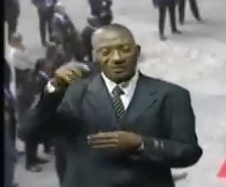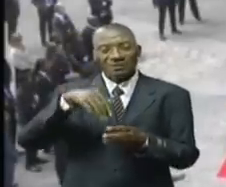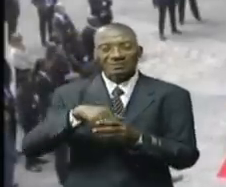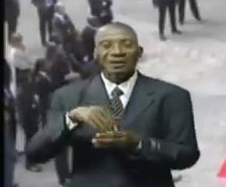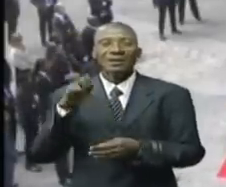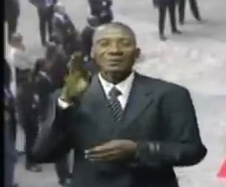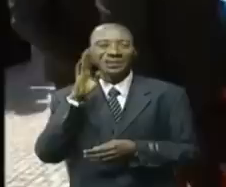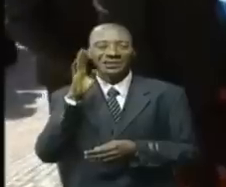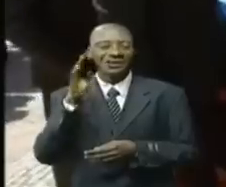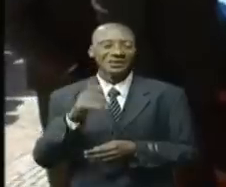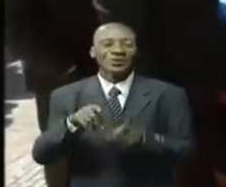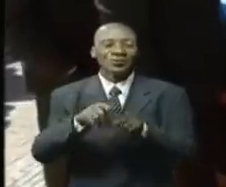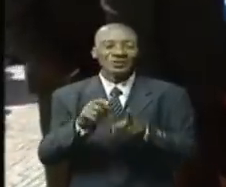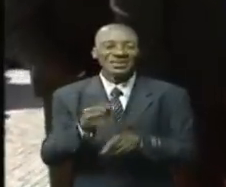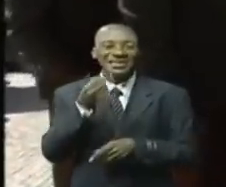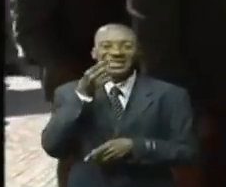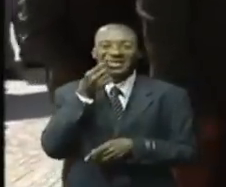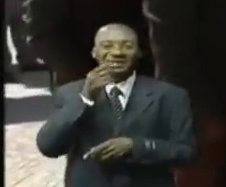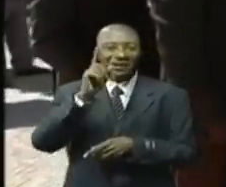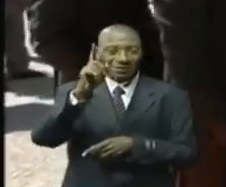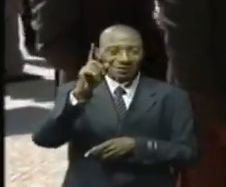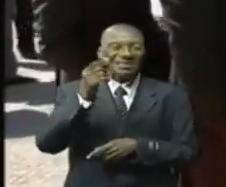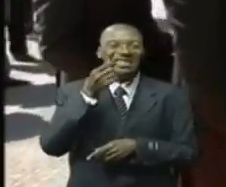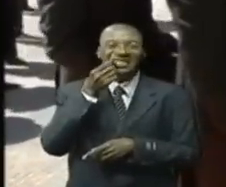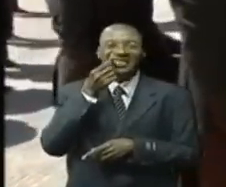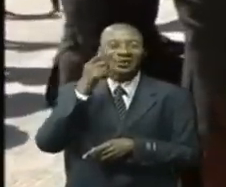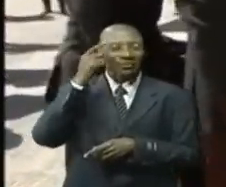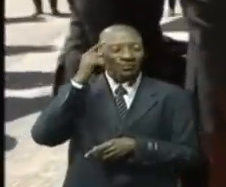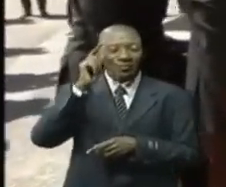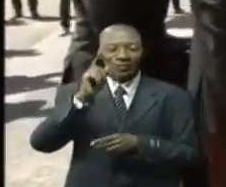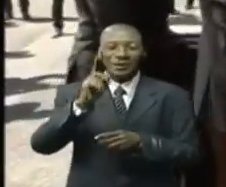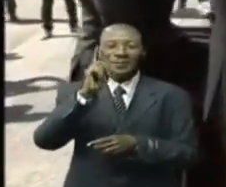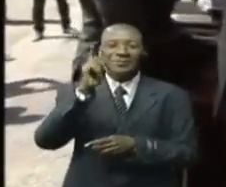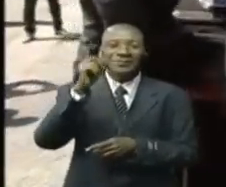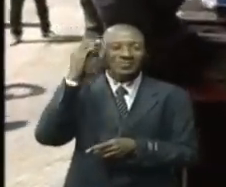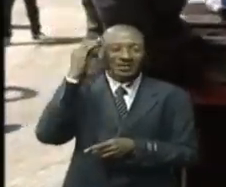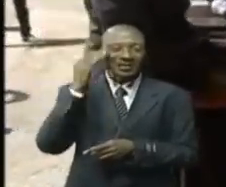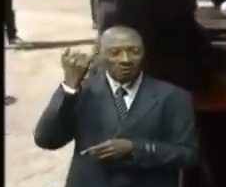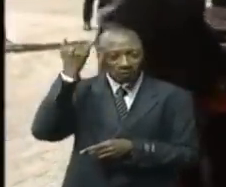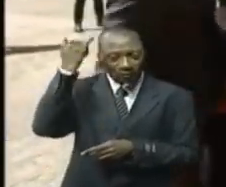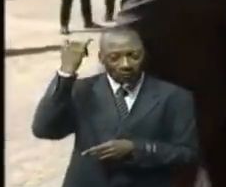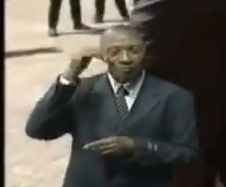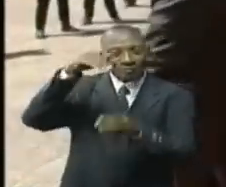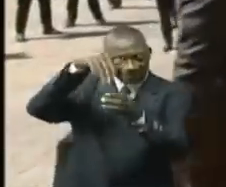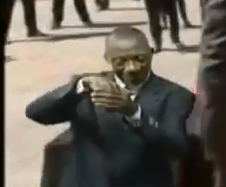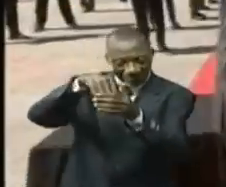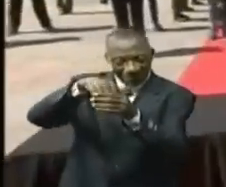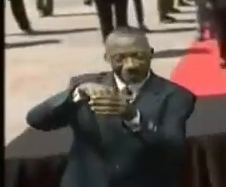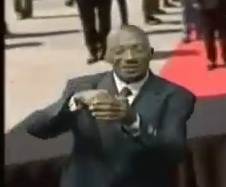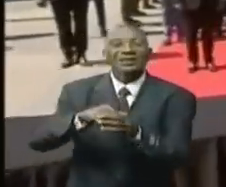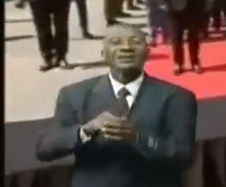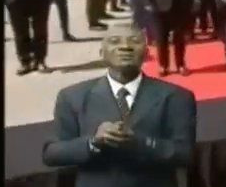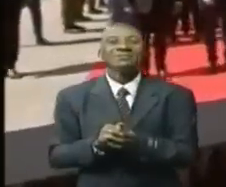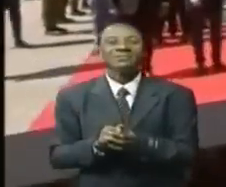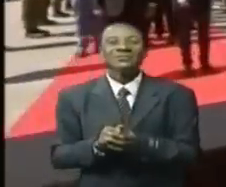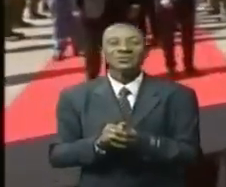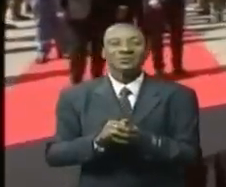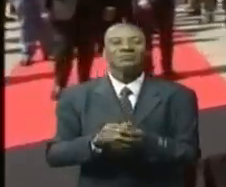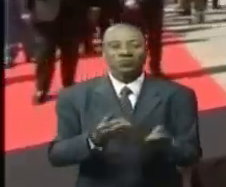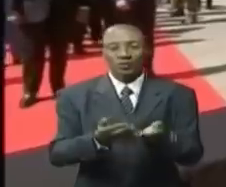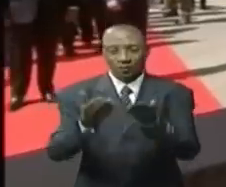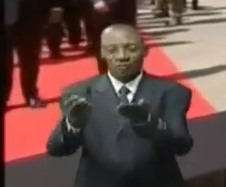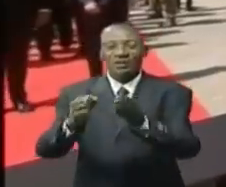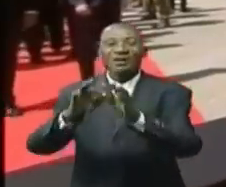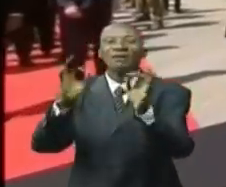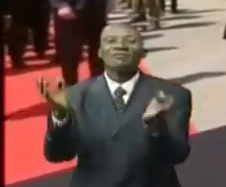dent du premier ministre de la République démocratique du Congo. La cérémonie a été retransmise en direct sur